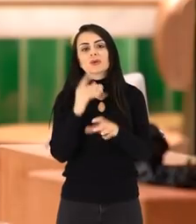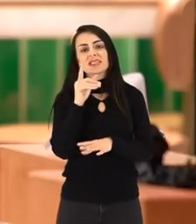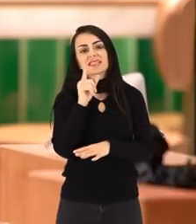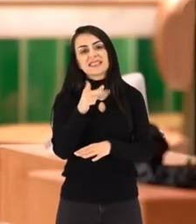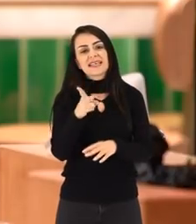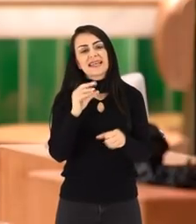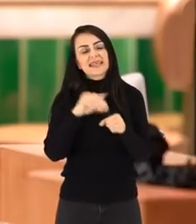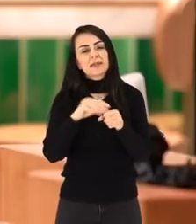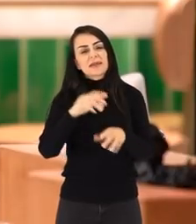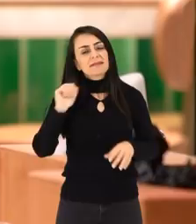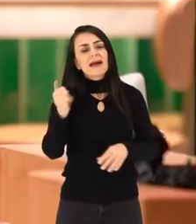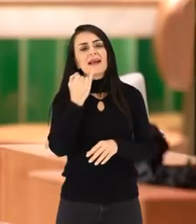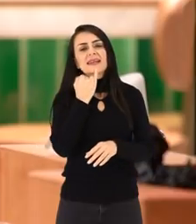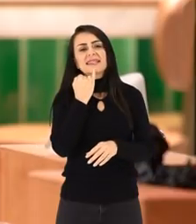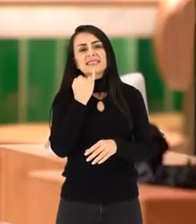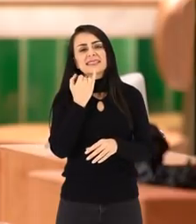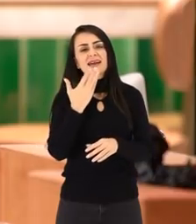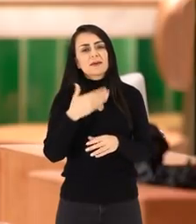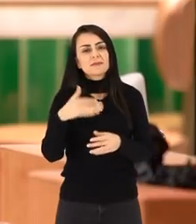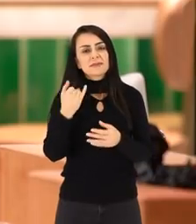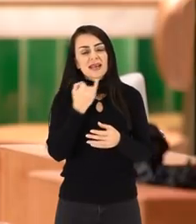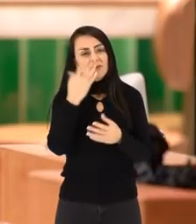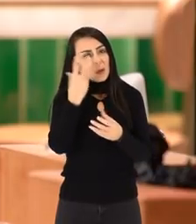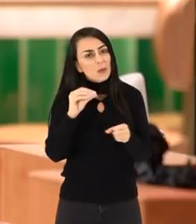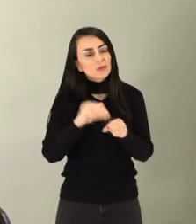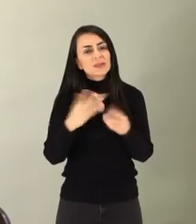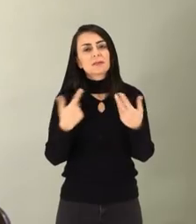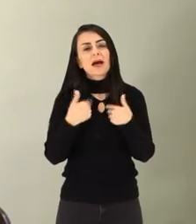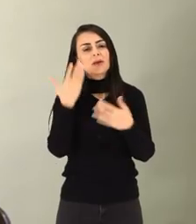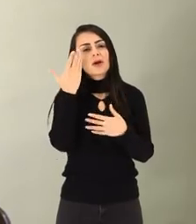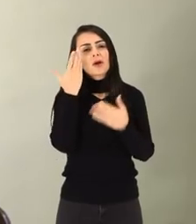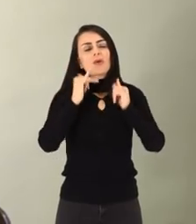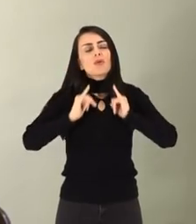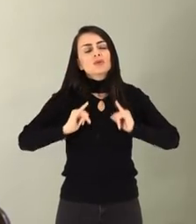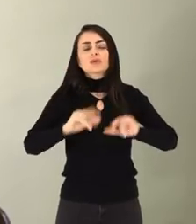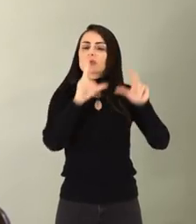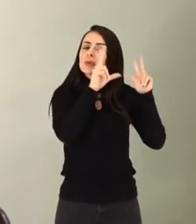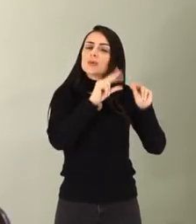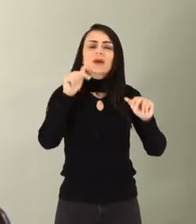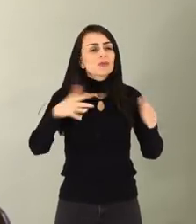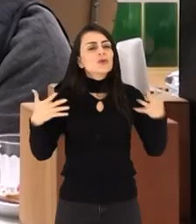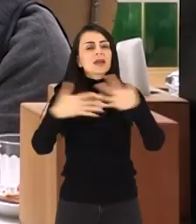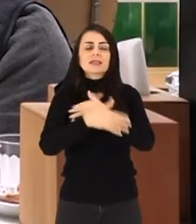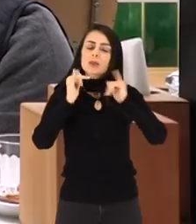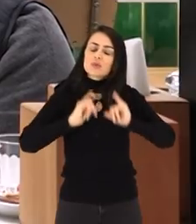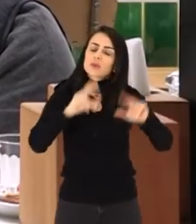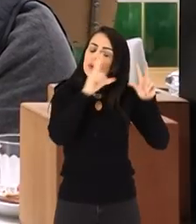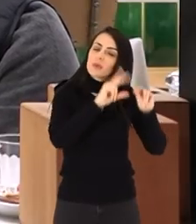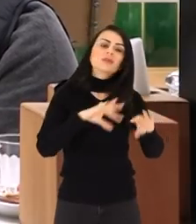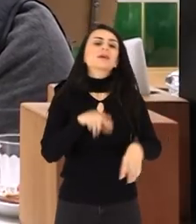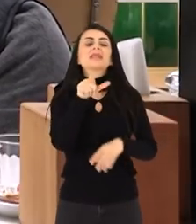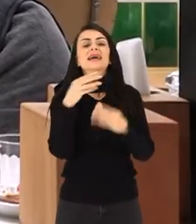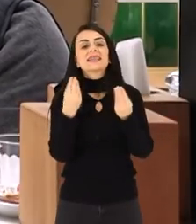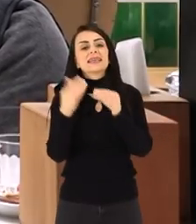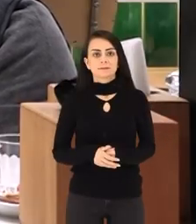olma çabamız var. Hı. Ve böyle senin gibi birbirinden değerli insanlar da gelince acayip güzel oluyor. Teşekkür ederim. Ben çok huzurlu uyuyorum. Vallahi bu gece de çok